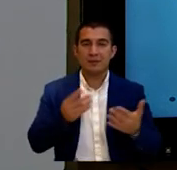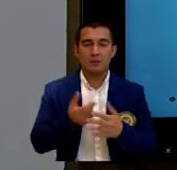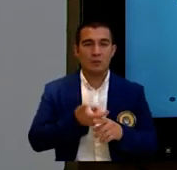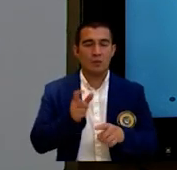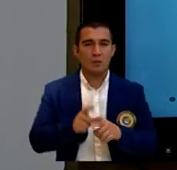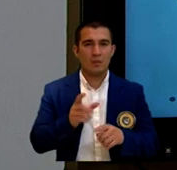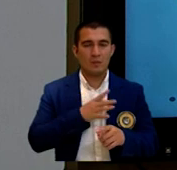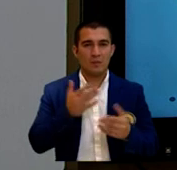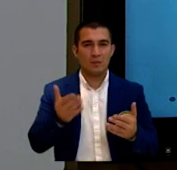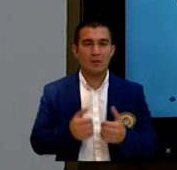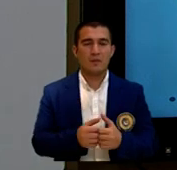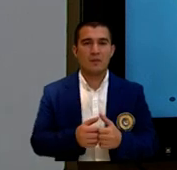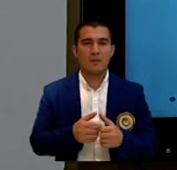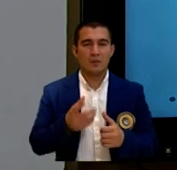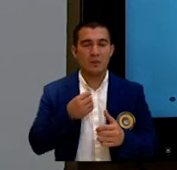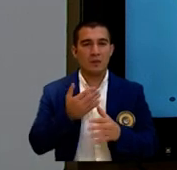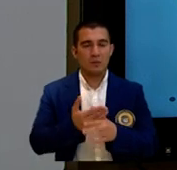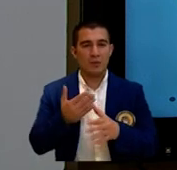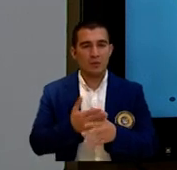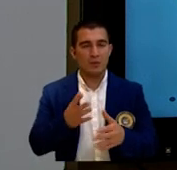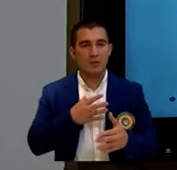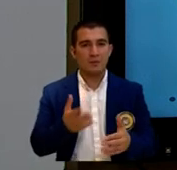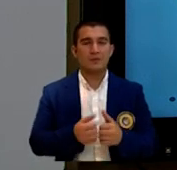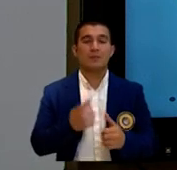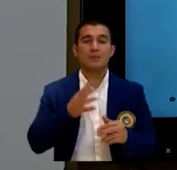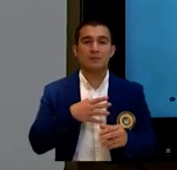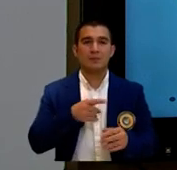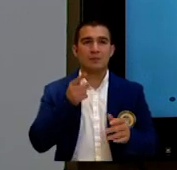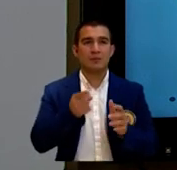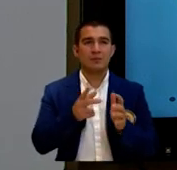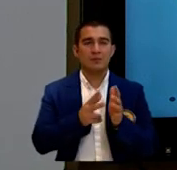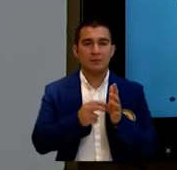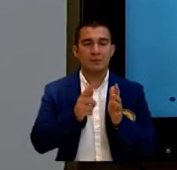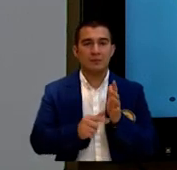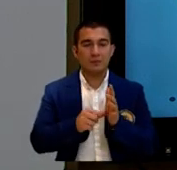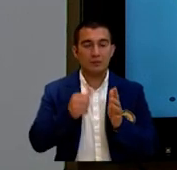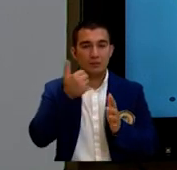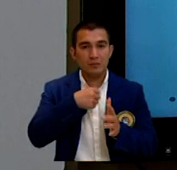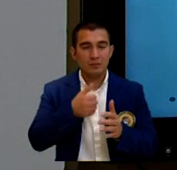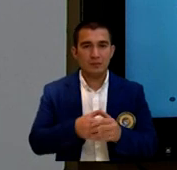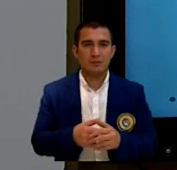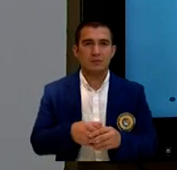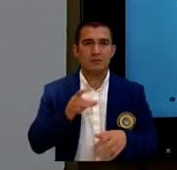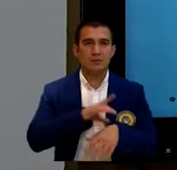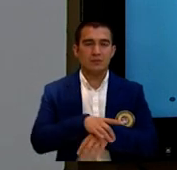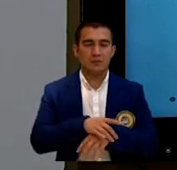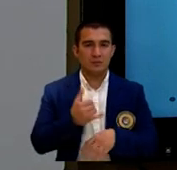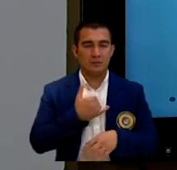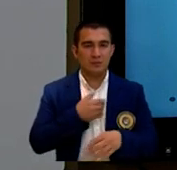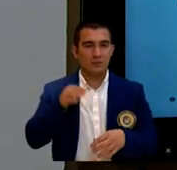juda katta turtki bo'ldi. Hamda 1876-yil